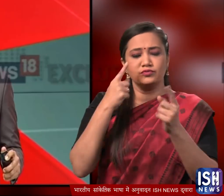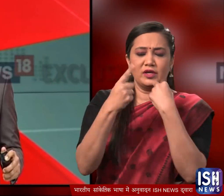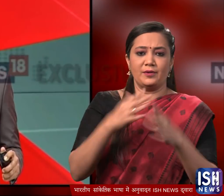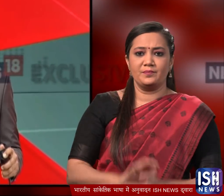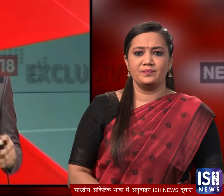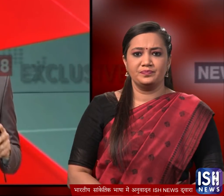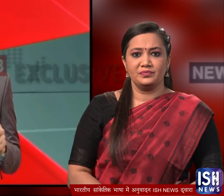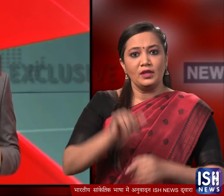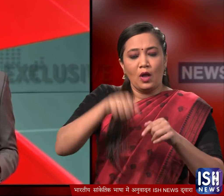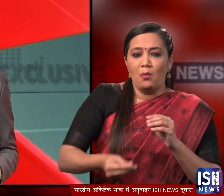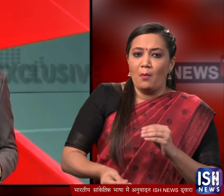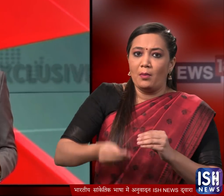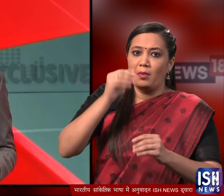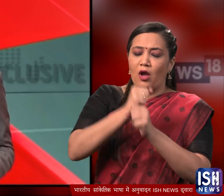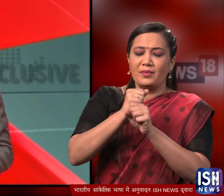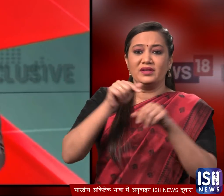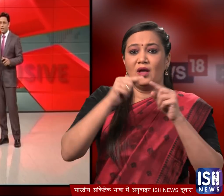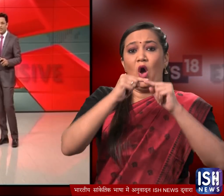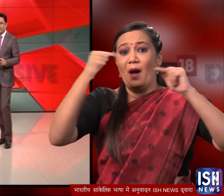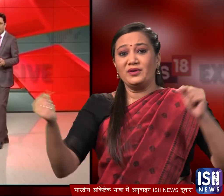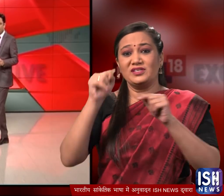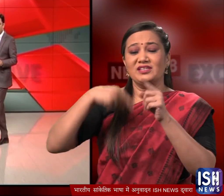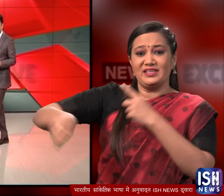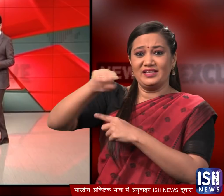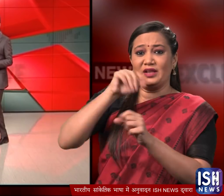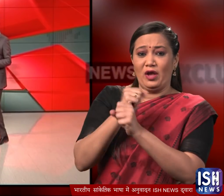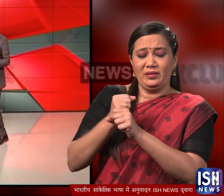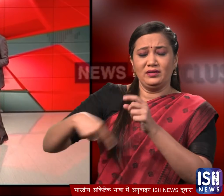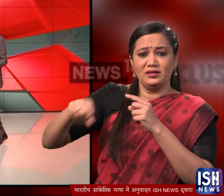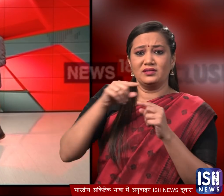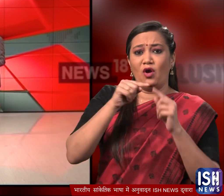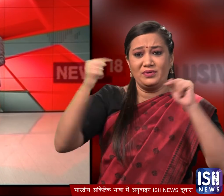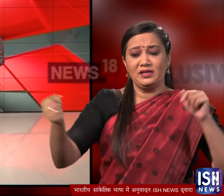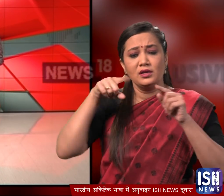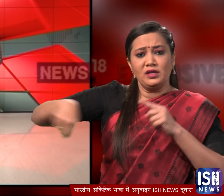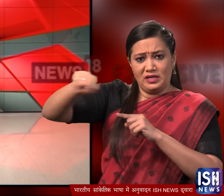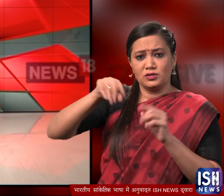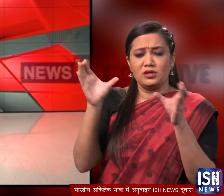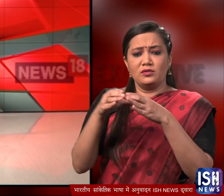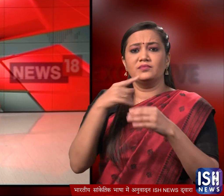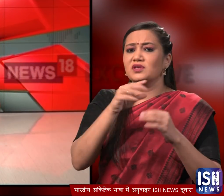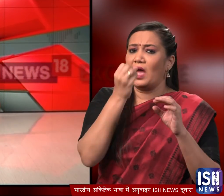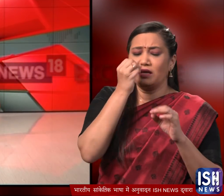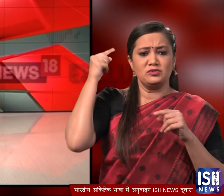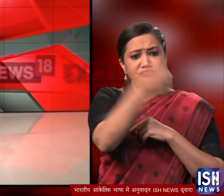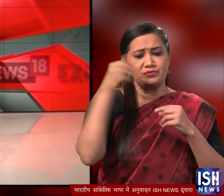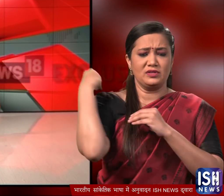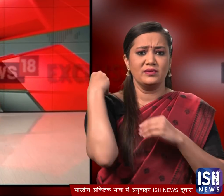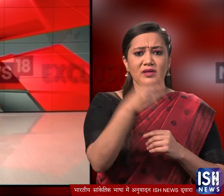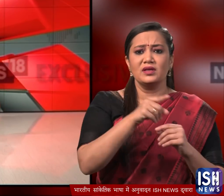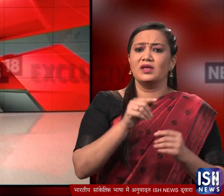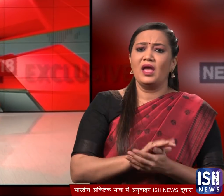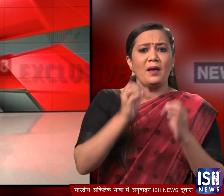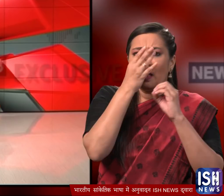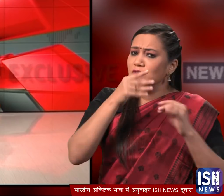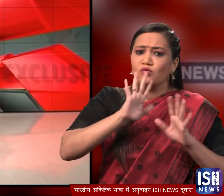बीच इस मुद्दे पर सियासी पारा भी चढ़ रहा है, क्योंकि विपक्ष ने केंद्र सरकार को घेरा और उससे सवाल पूछने शुरू कर दिए। हालांकि बीजेपी की ओर से यह साफ किया जा चुका